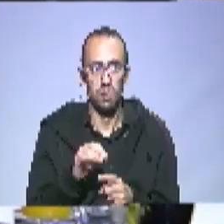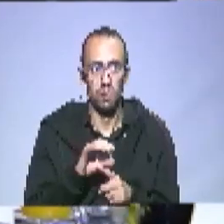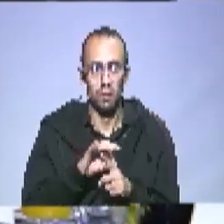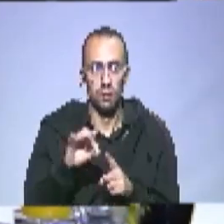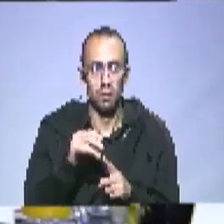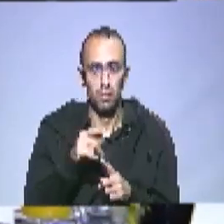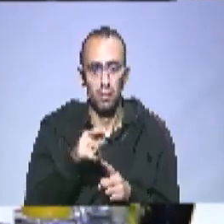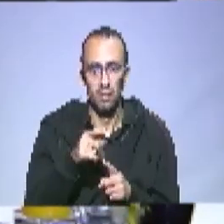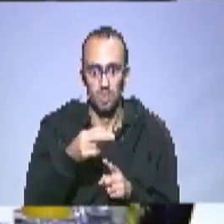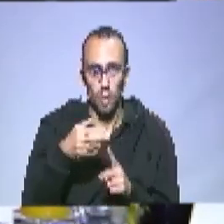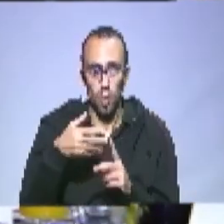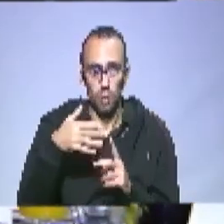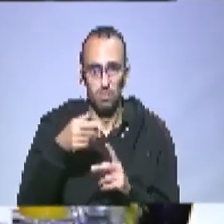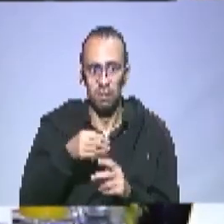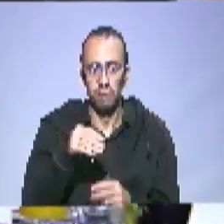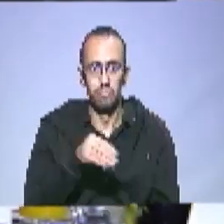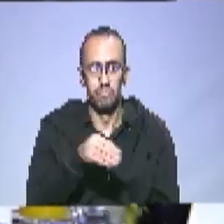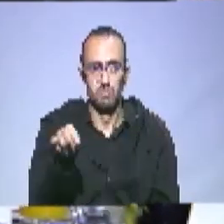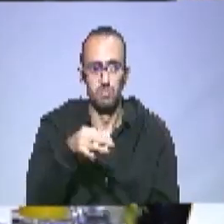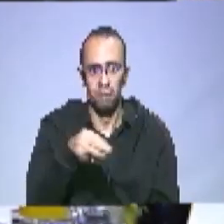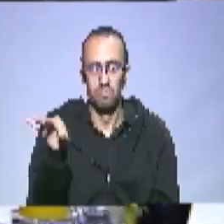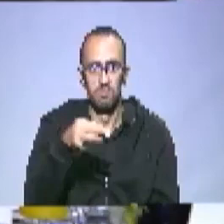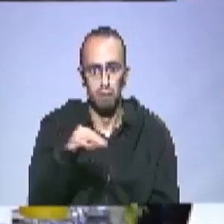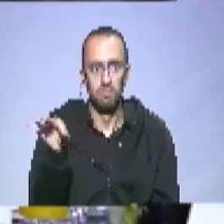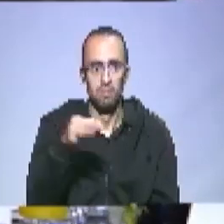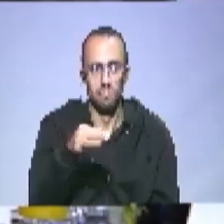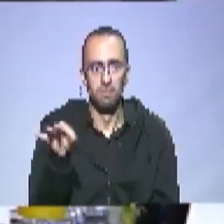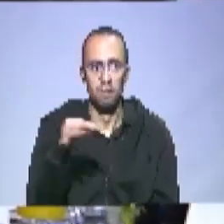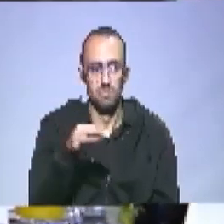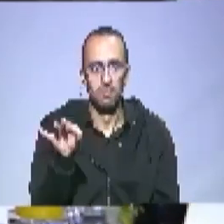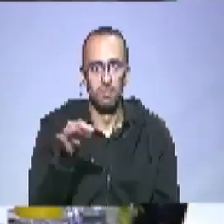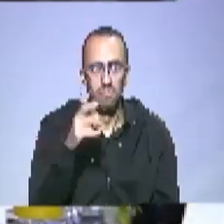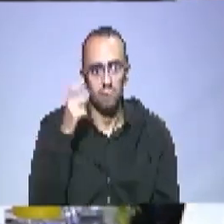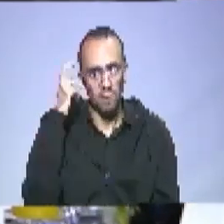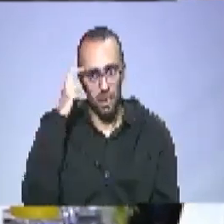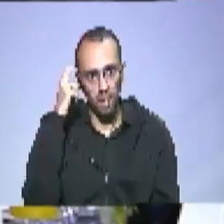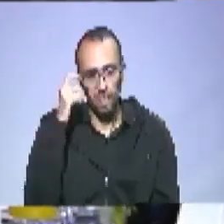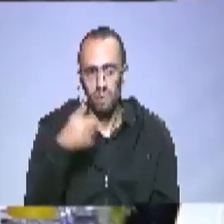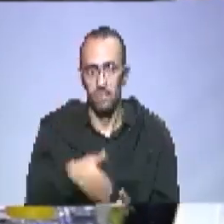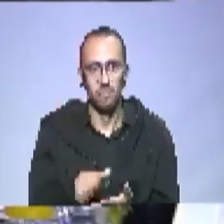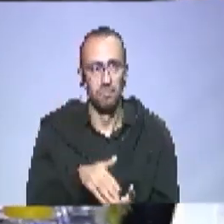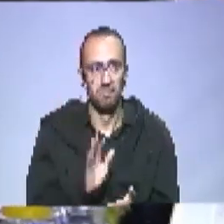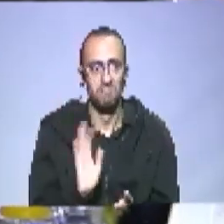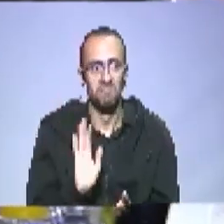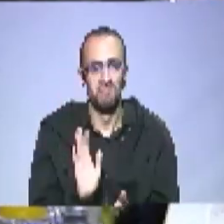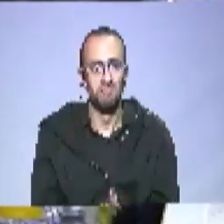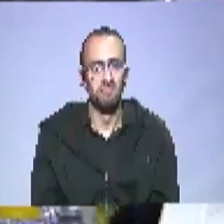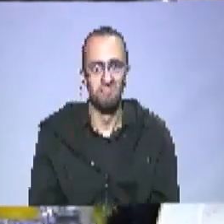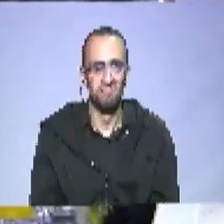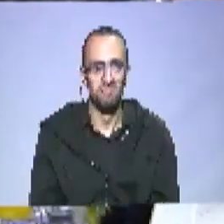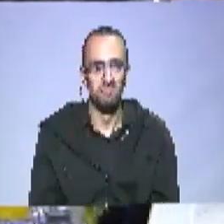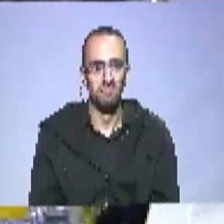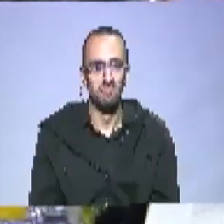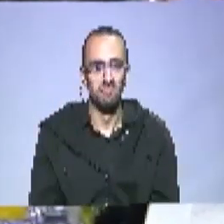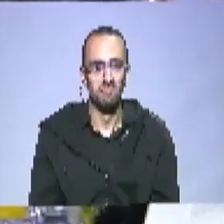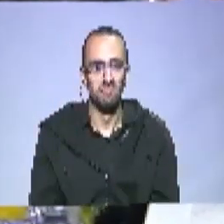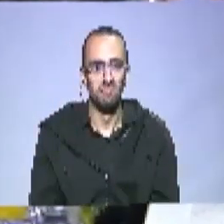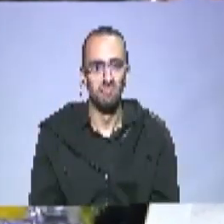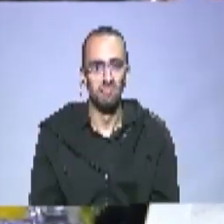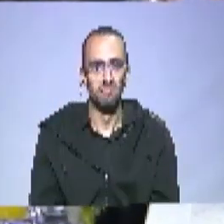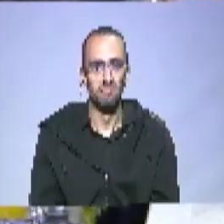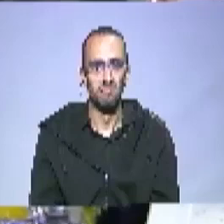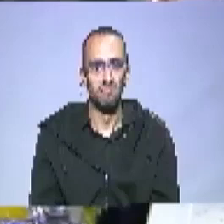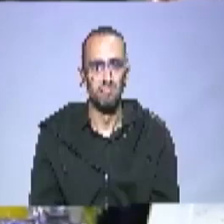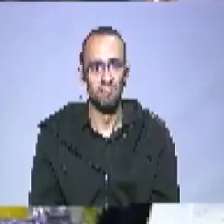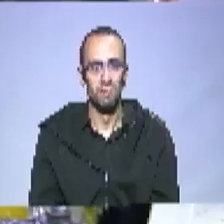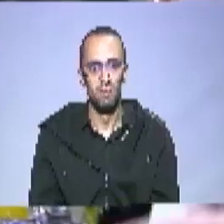ماشي اهي، عشان ما تبقيش قلقانة من اي حاجة يعني. ايوه، الا ما كانتش بقى انا عملناها